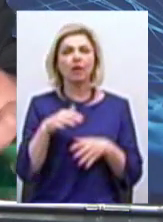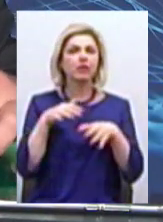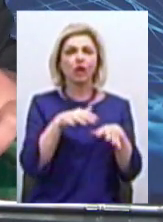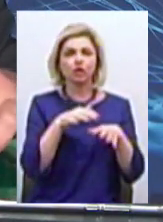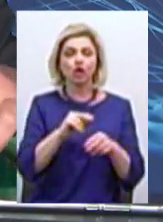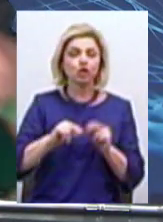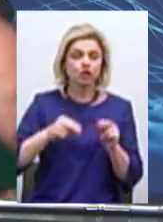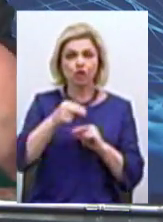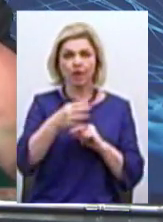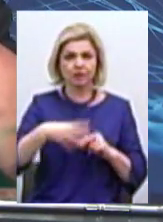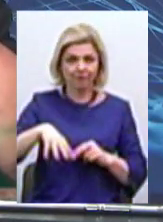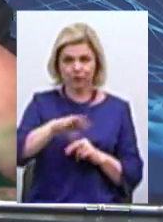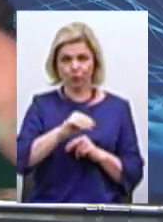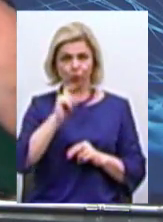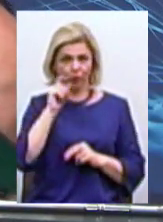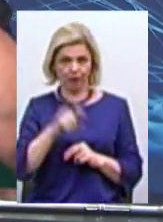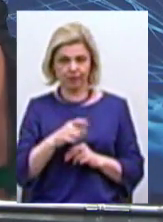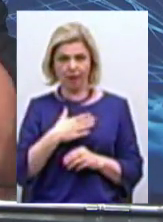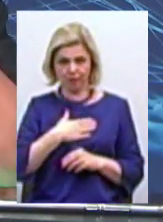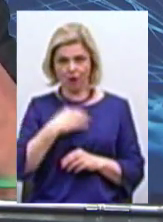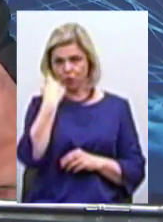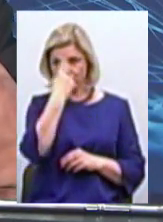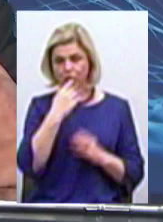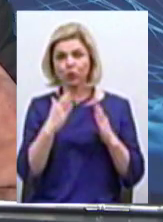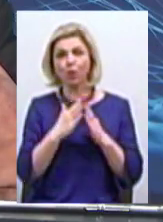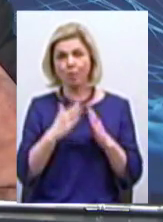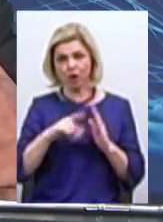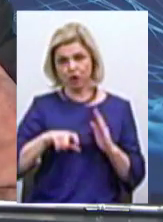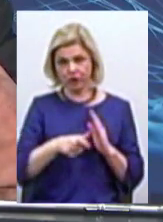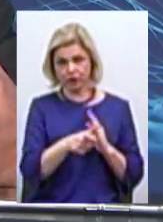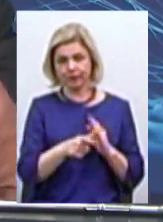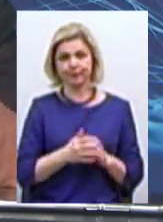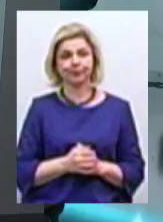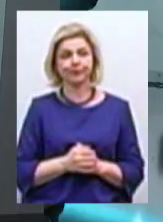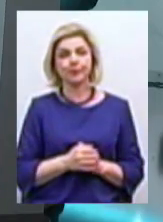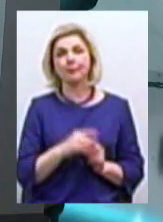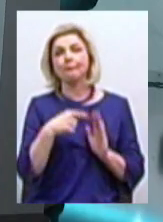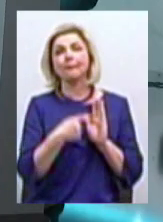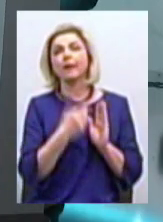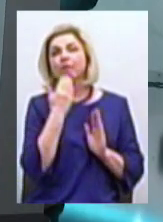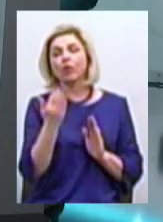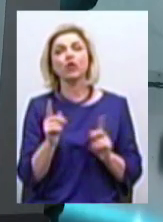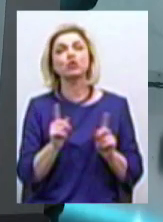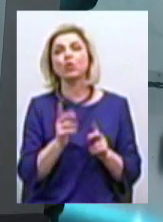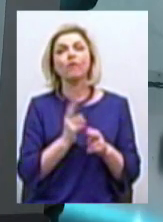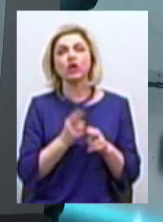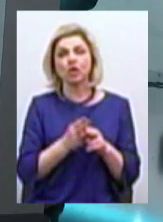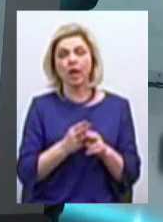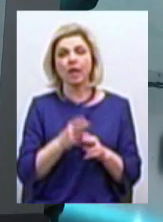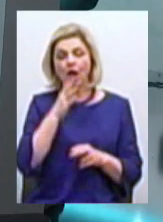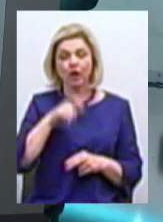всю Україну. Це наша особиста, це наша домашня річка. А що заважає нашій річці самої